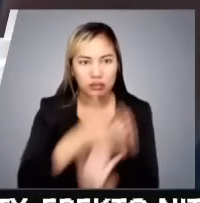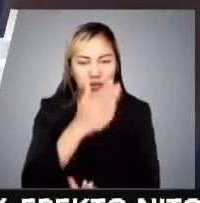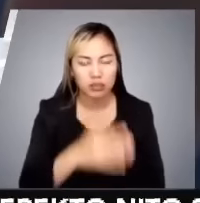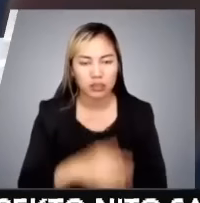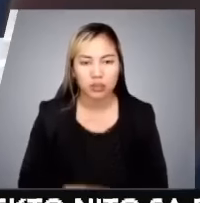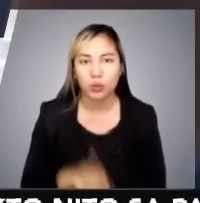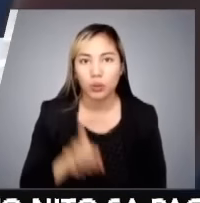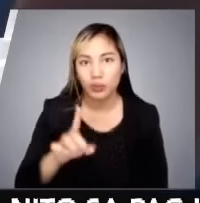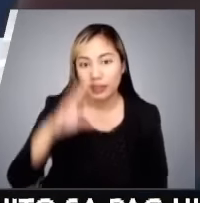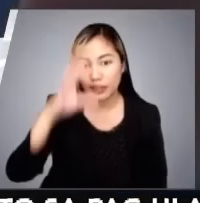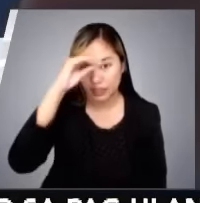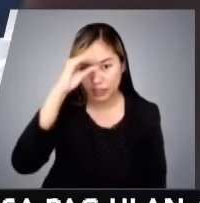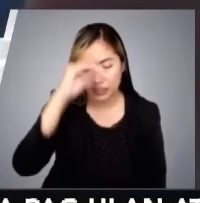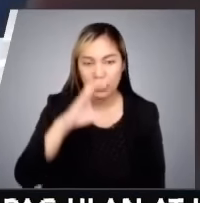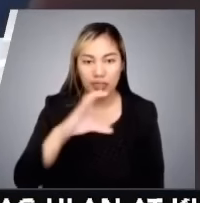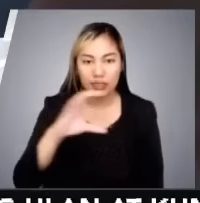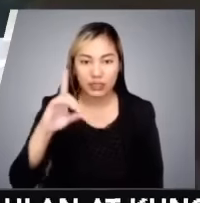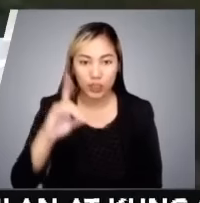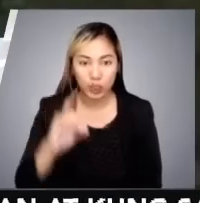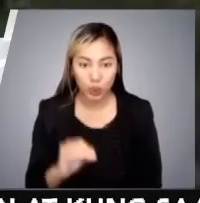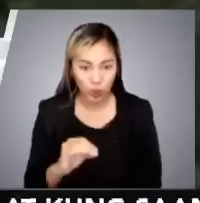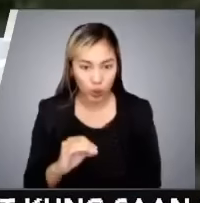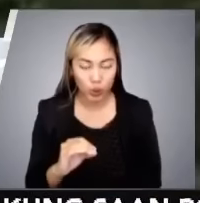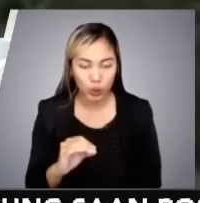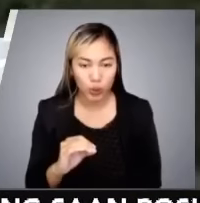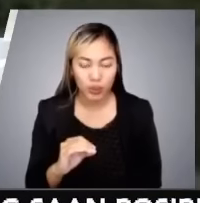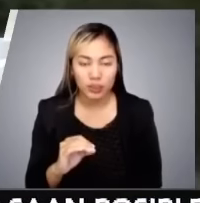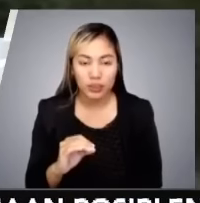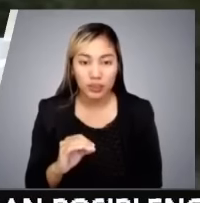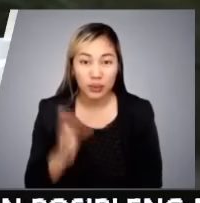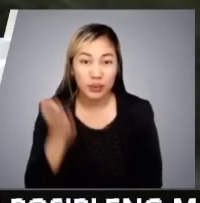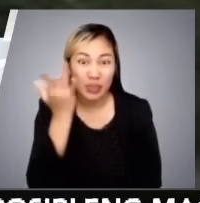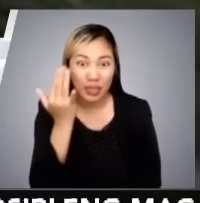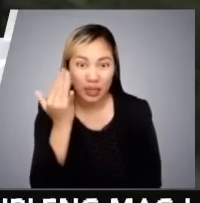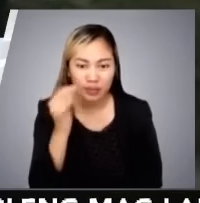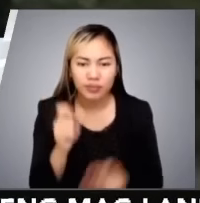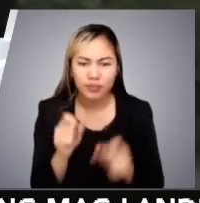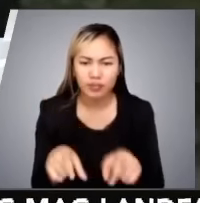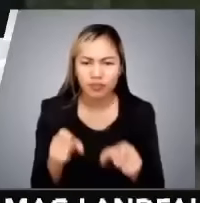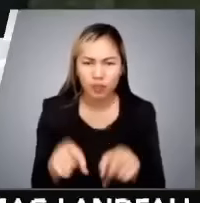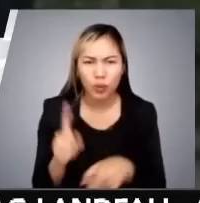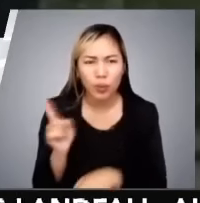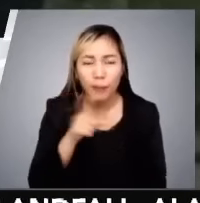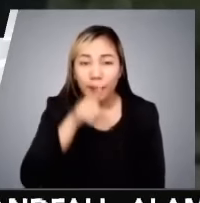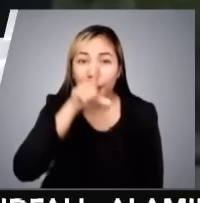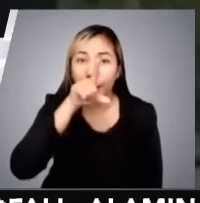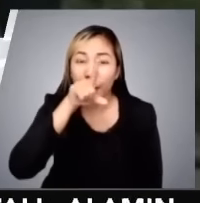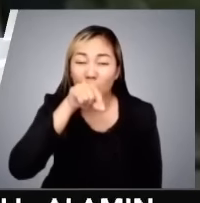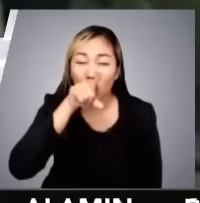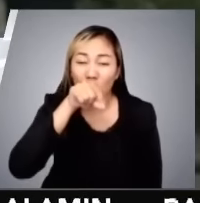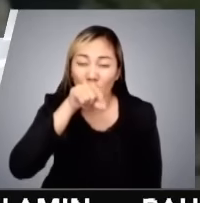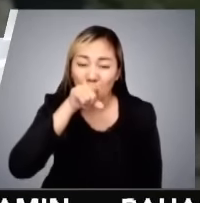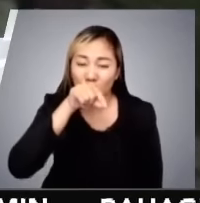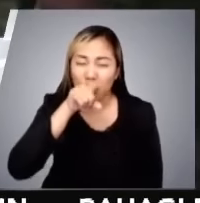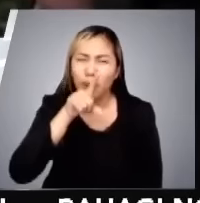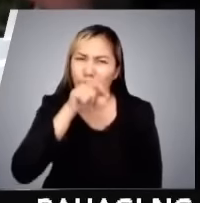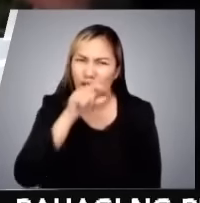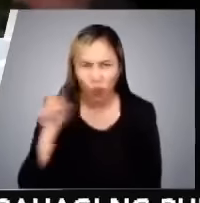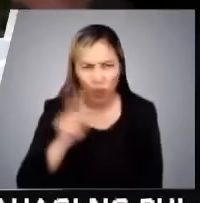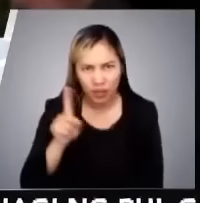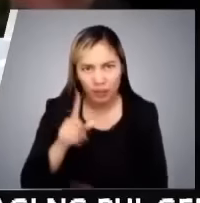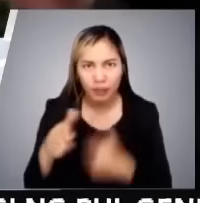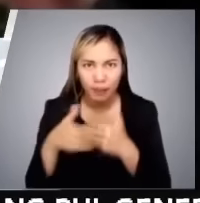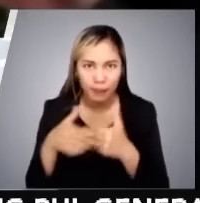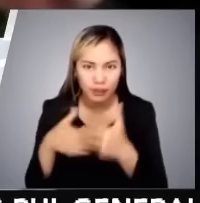Cagayan de Oro city matapos maaktuhang nagbebenta ng mga endangered na ibon ang suspek positibong nabilhan ng pulisya ng